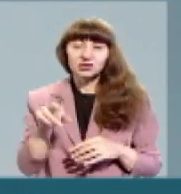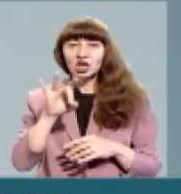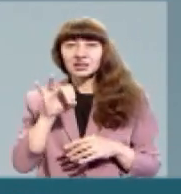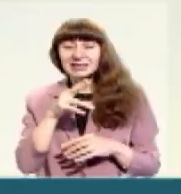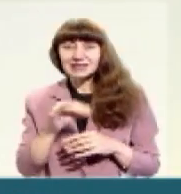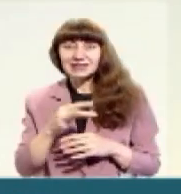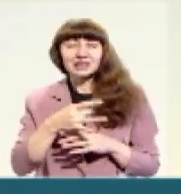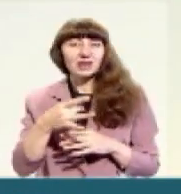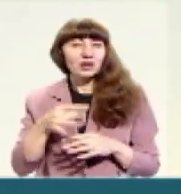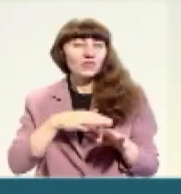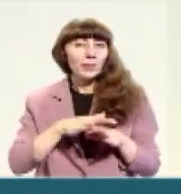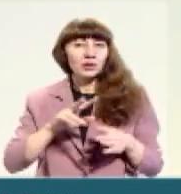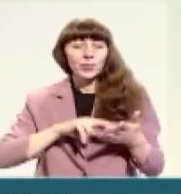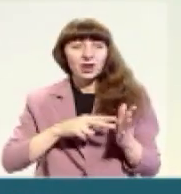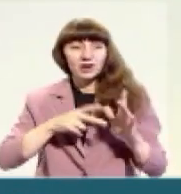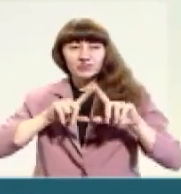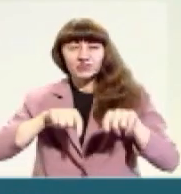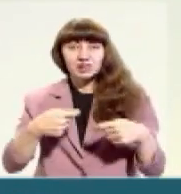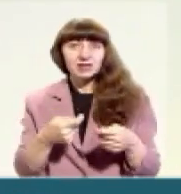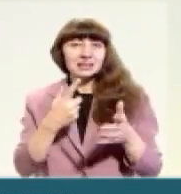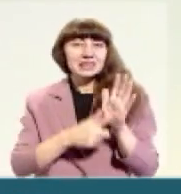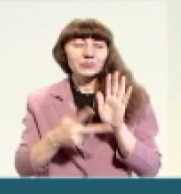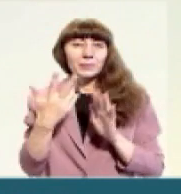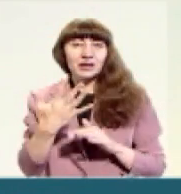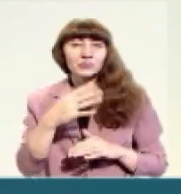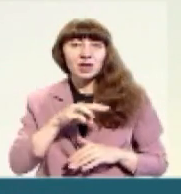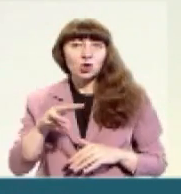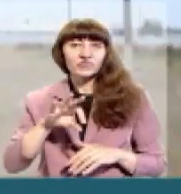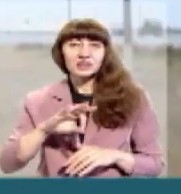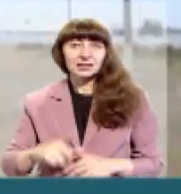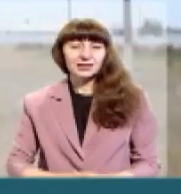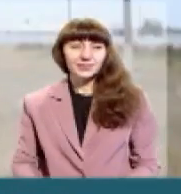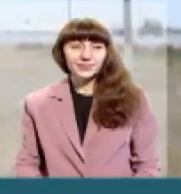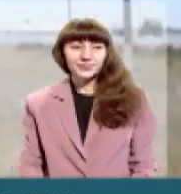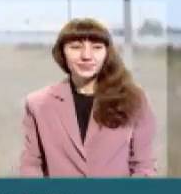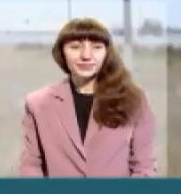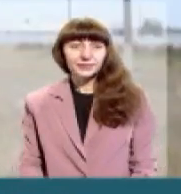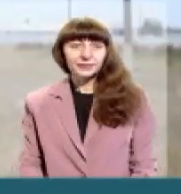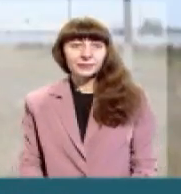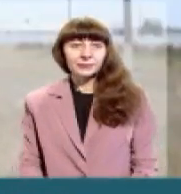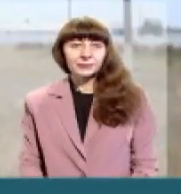Джангельдинского районов. На реализацию проекта выделено 75 миллионов тенге. Дмитрий Муштар, Родион Бабич, телеканал Кустанай.